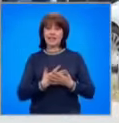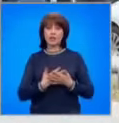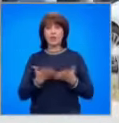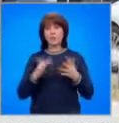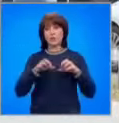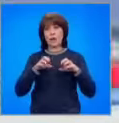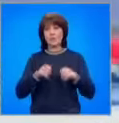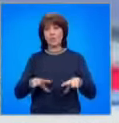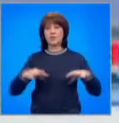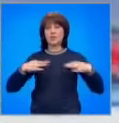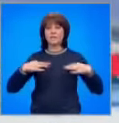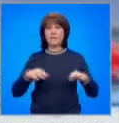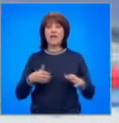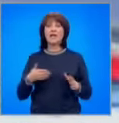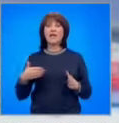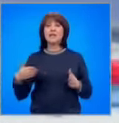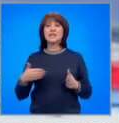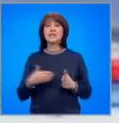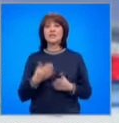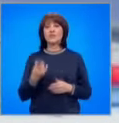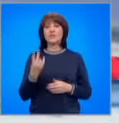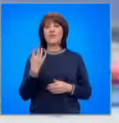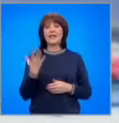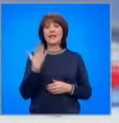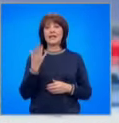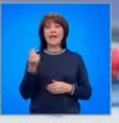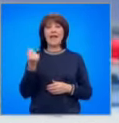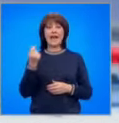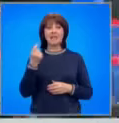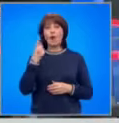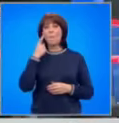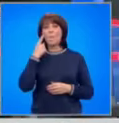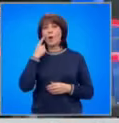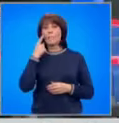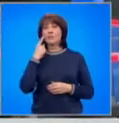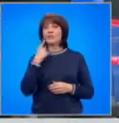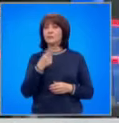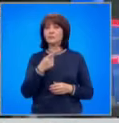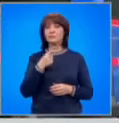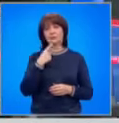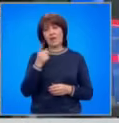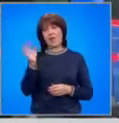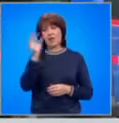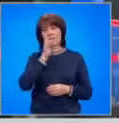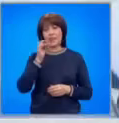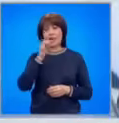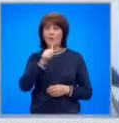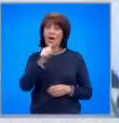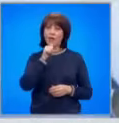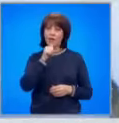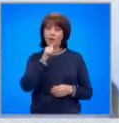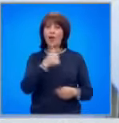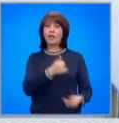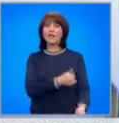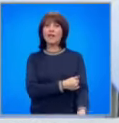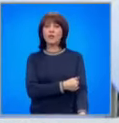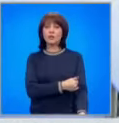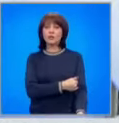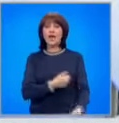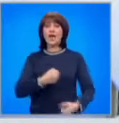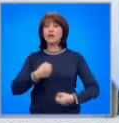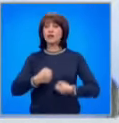на свобода срещу 2000 лева гаранция. Пробите показаха, че по време на катастрофата не е употребил алкохол и наркотици. Като шофьор